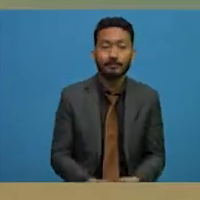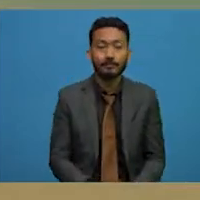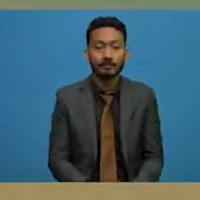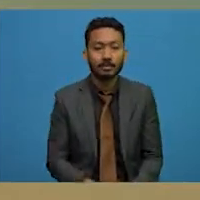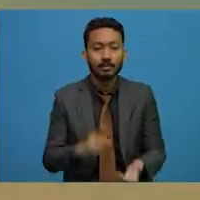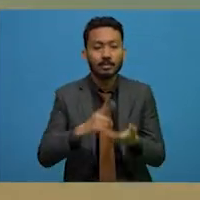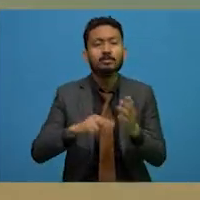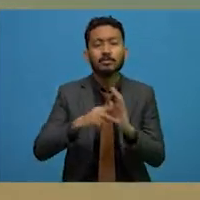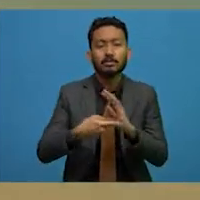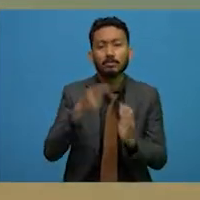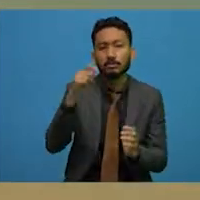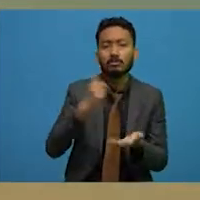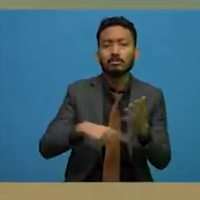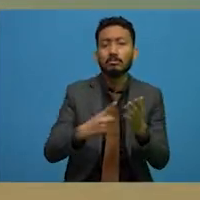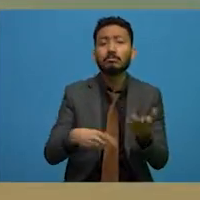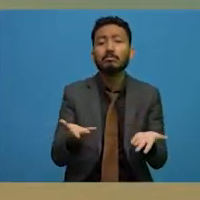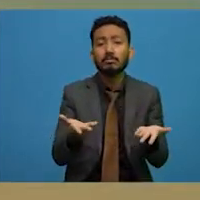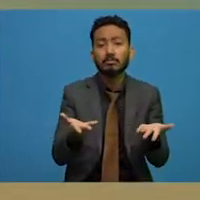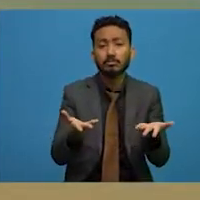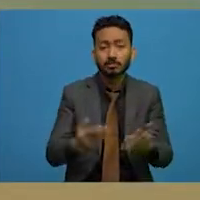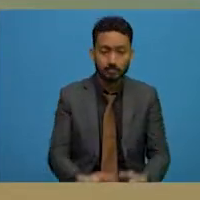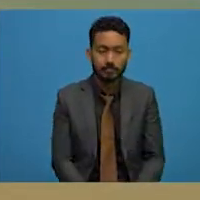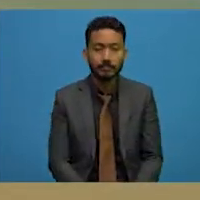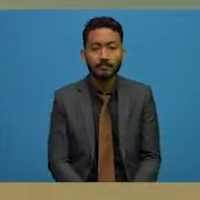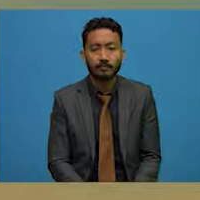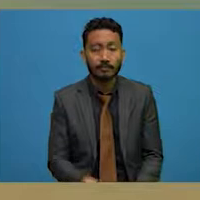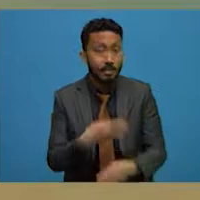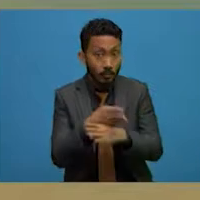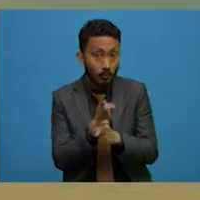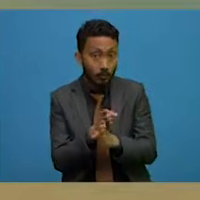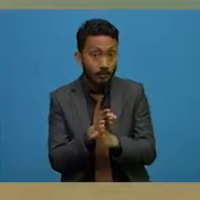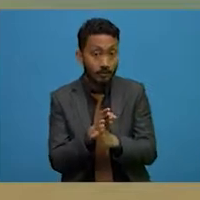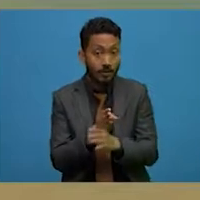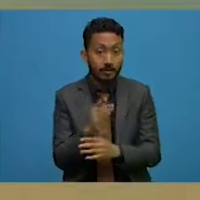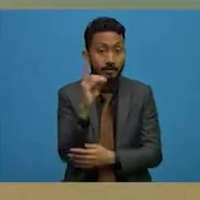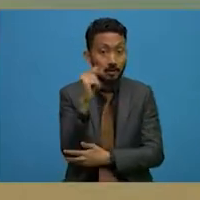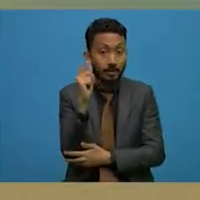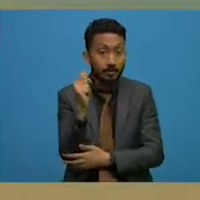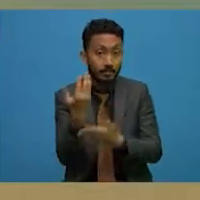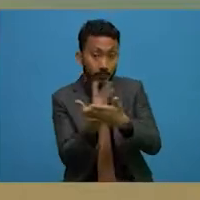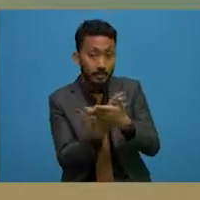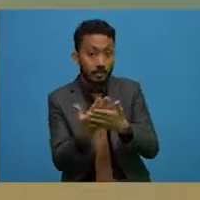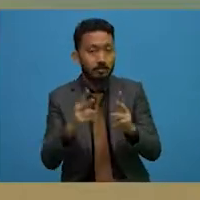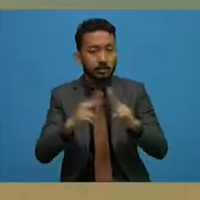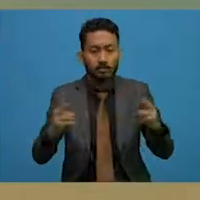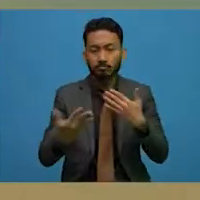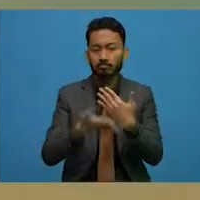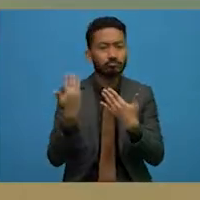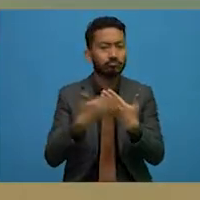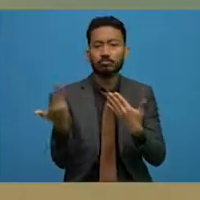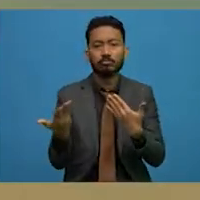Apa yang dimasukkan dengan teks? Teks merupakan bentuk data multimedia yang paling mudah